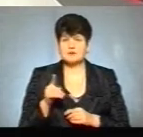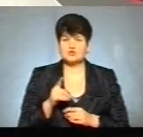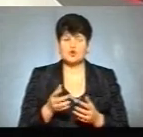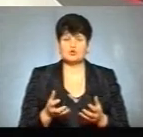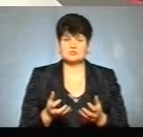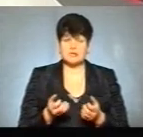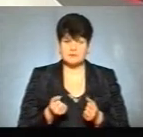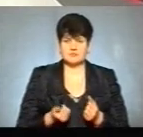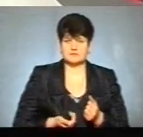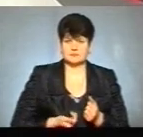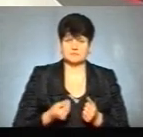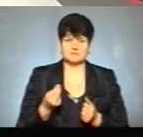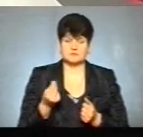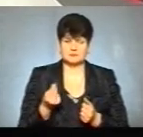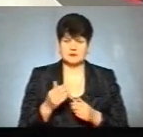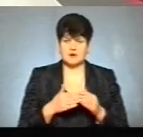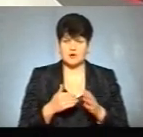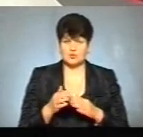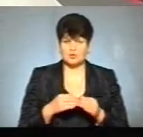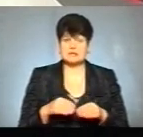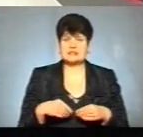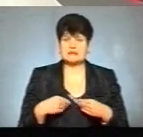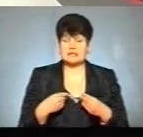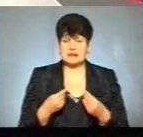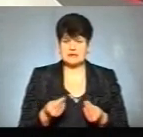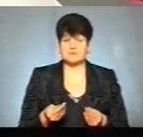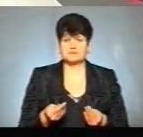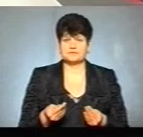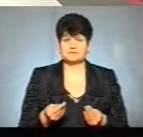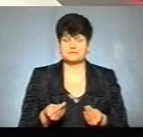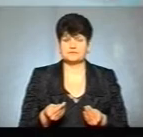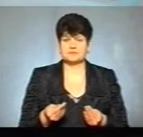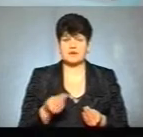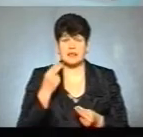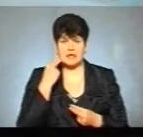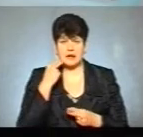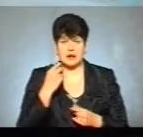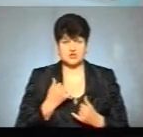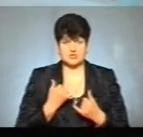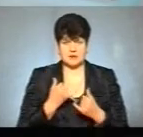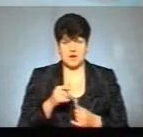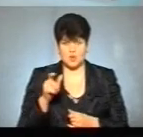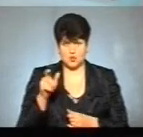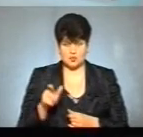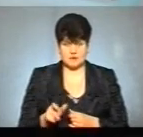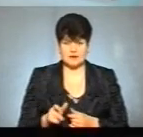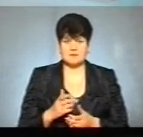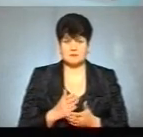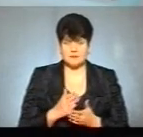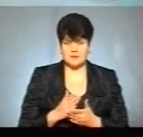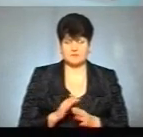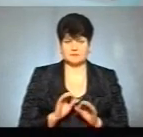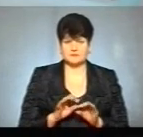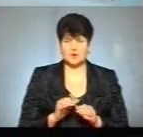отримання готівки на руки дає зовсім, як би сказати, краще для людини, і ми маємо чуємо відгуки, тому що